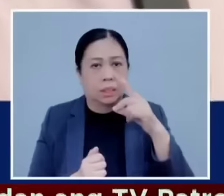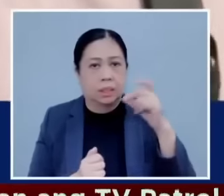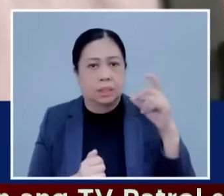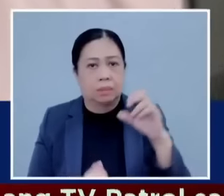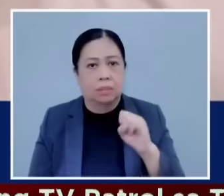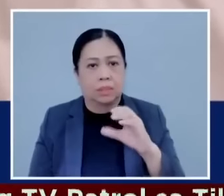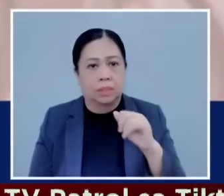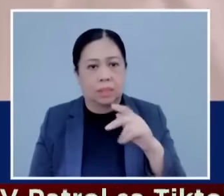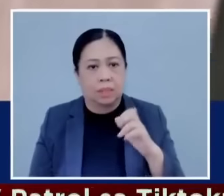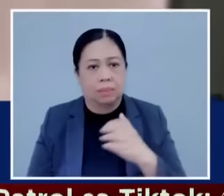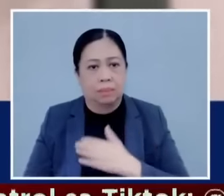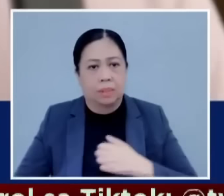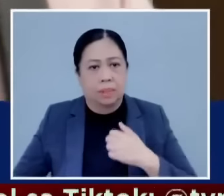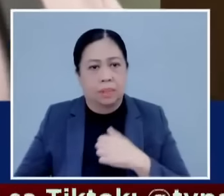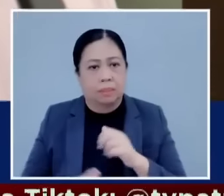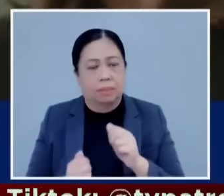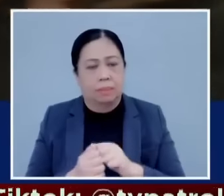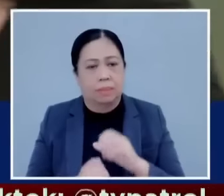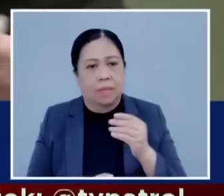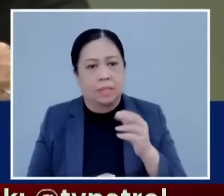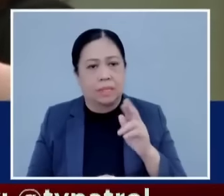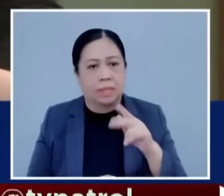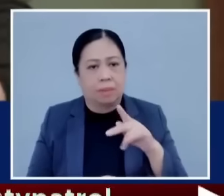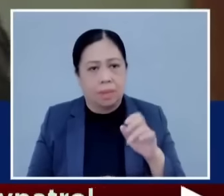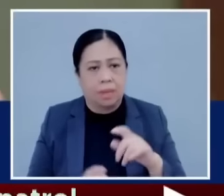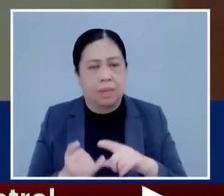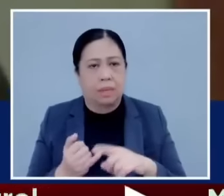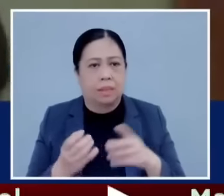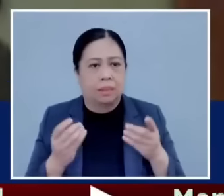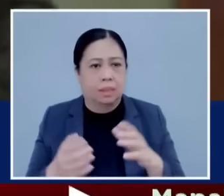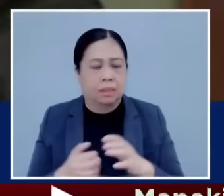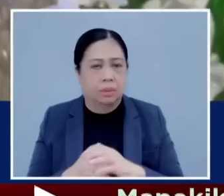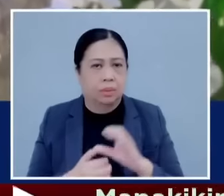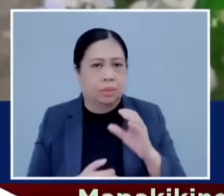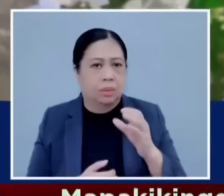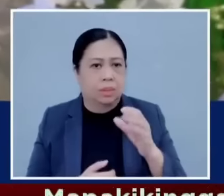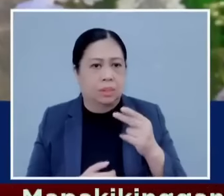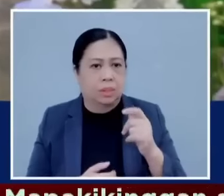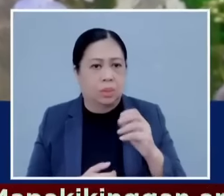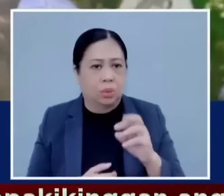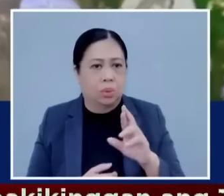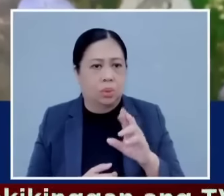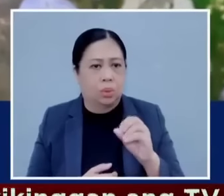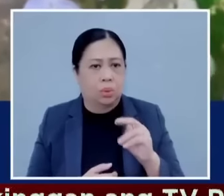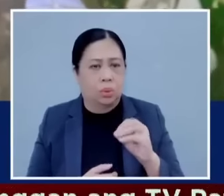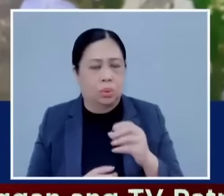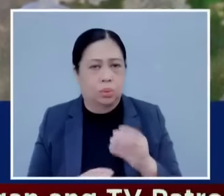Entertainment. Gayon din sina Cherry Pie Picache at direktor na si Chito Ronyo. Taim-team na